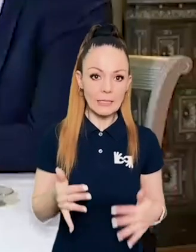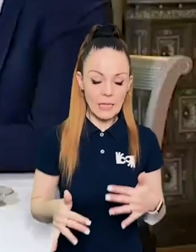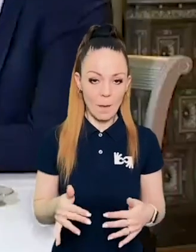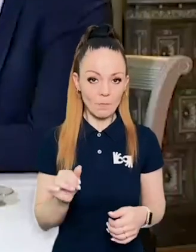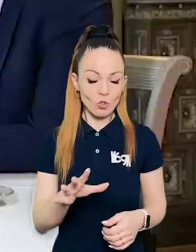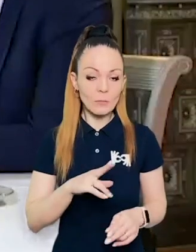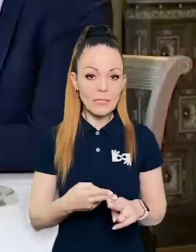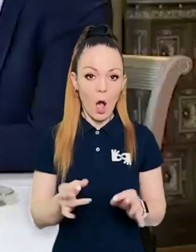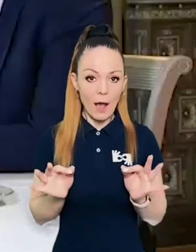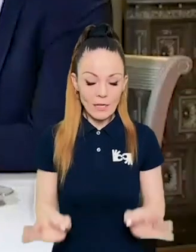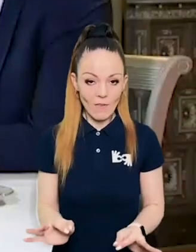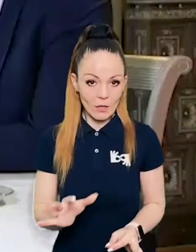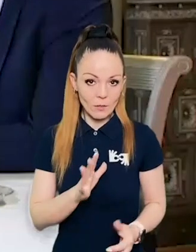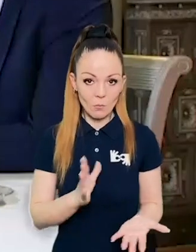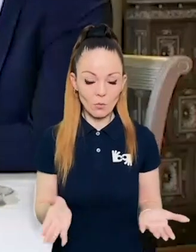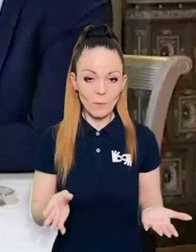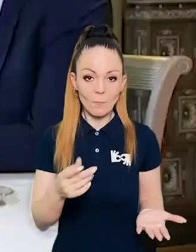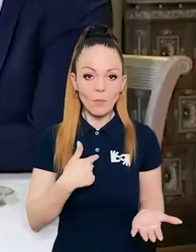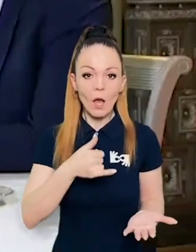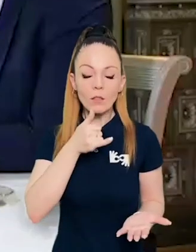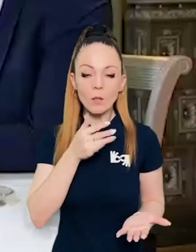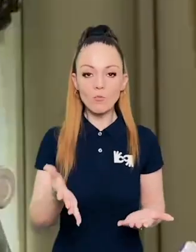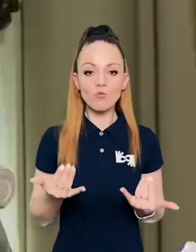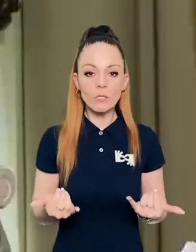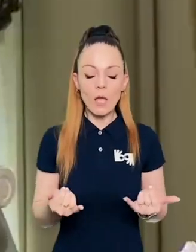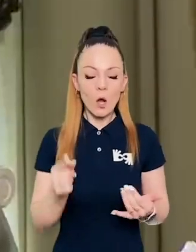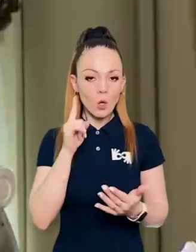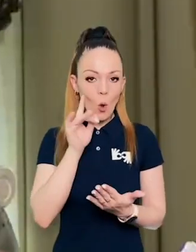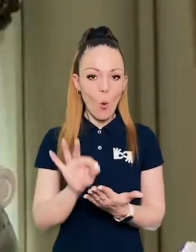може навіть це не слабкість, може це адекватність була.